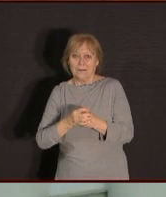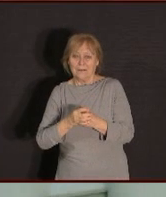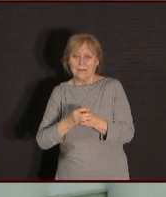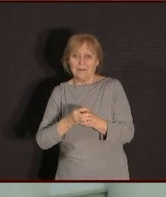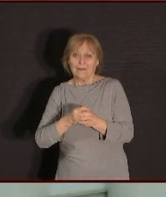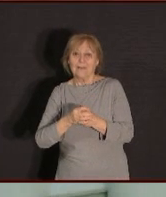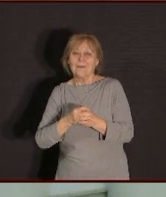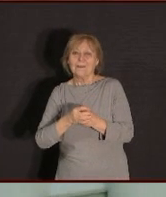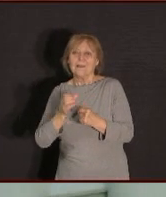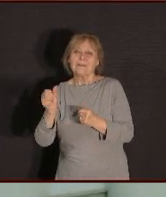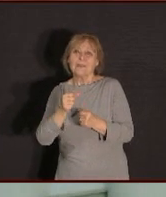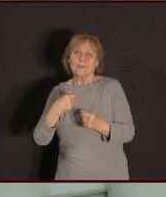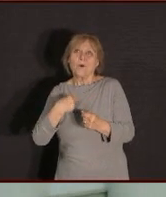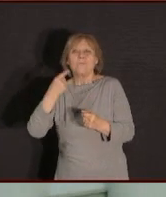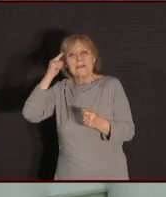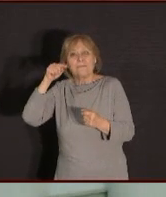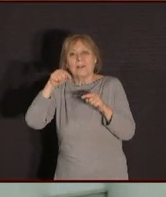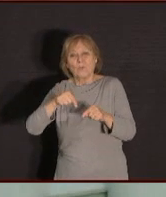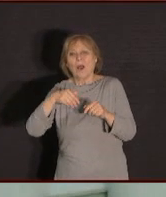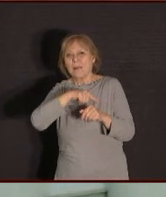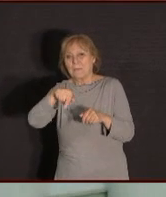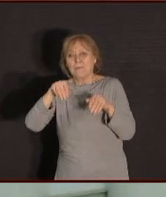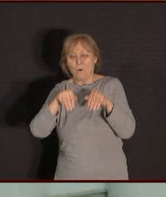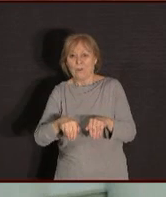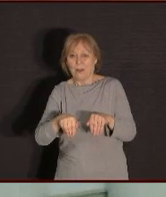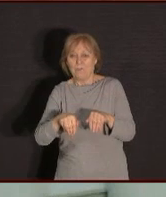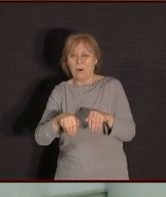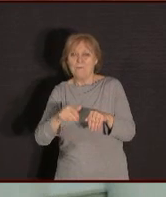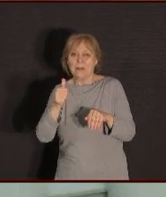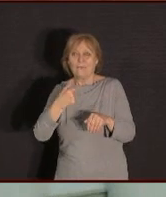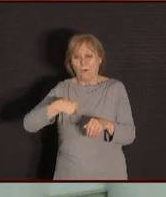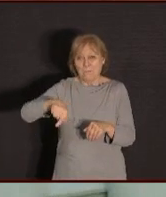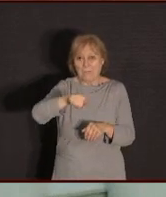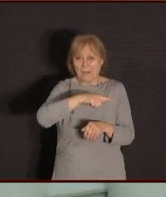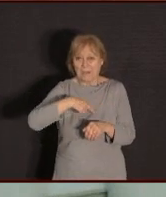In zato mislim, da tukaj se moramo najprej mi